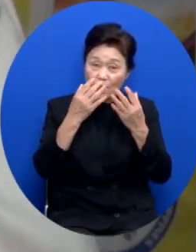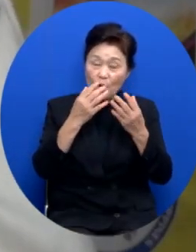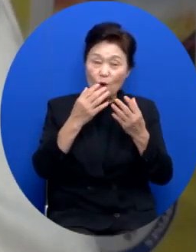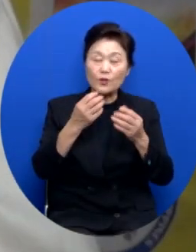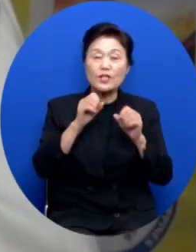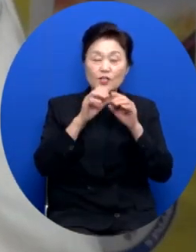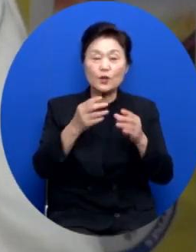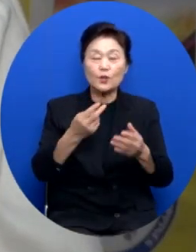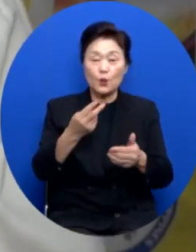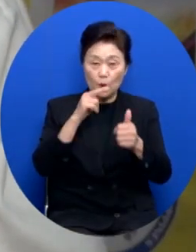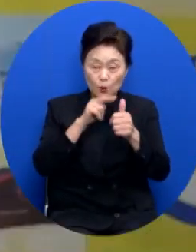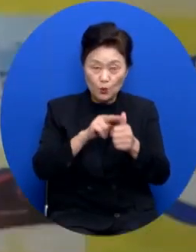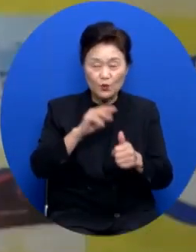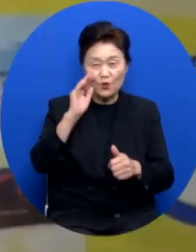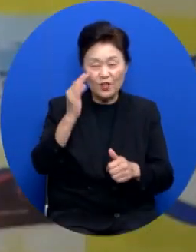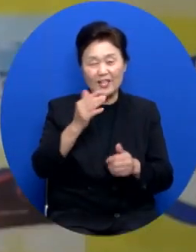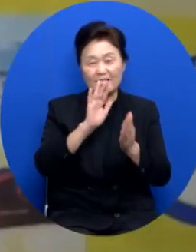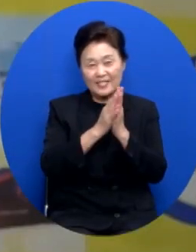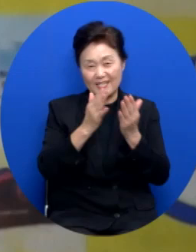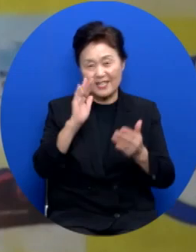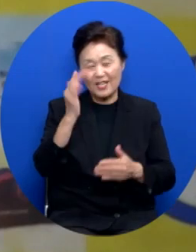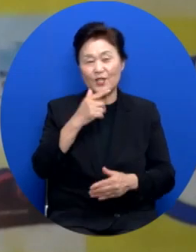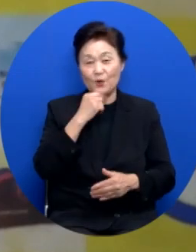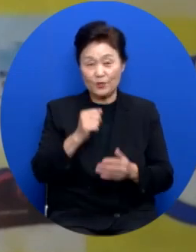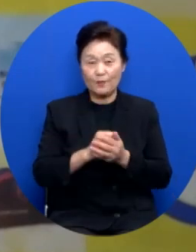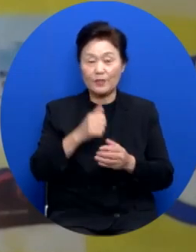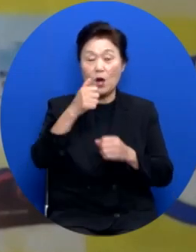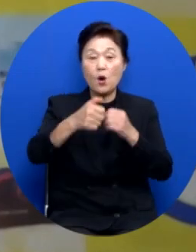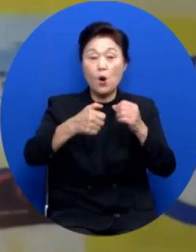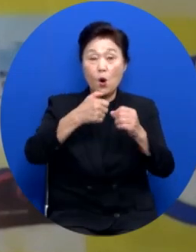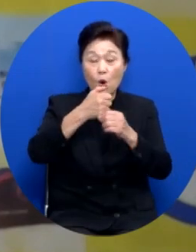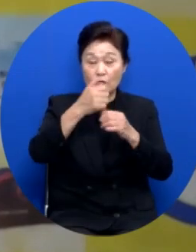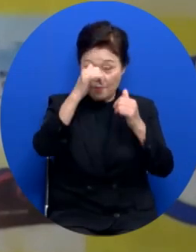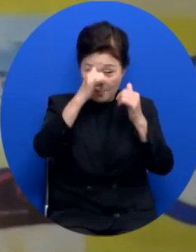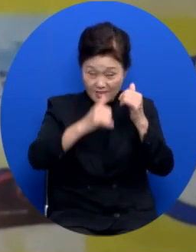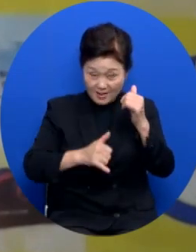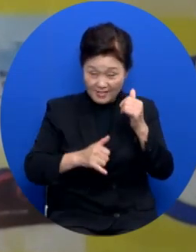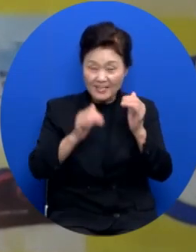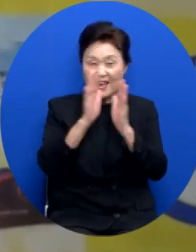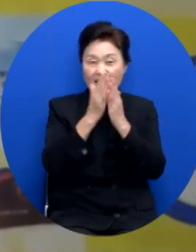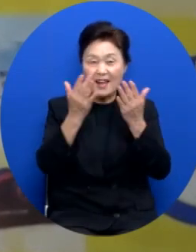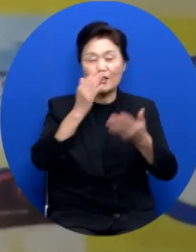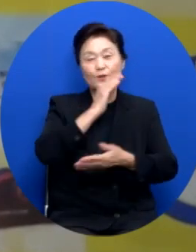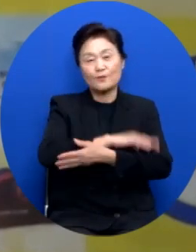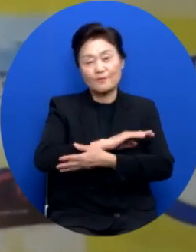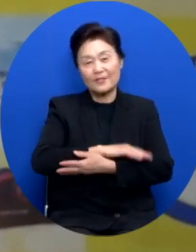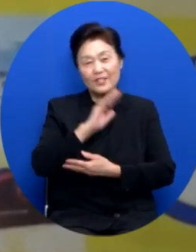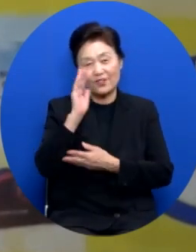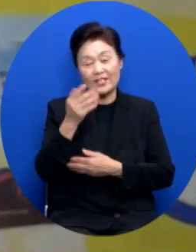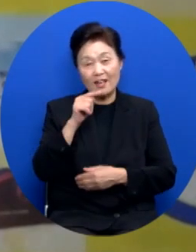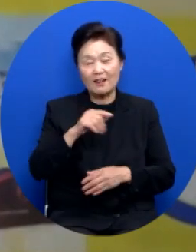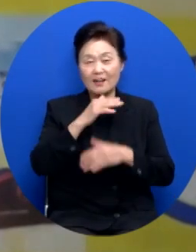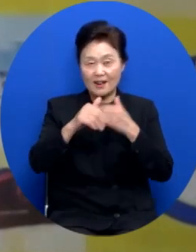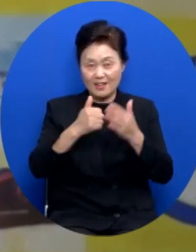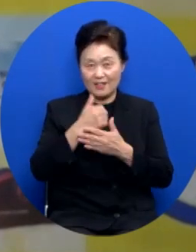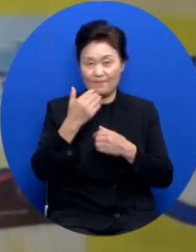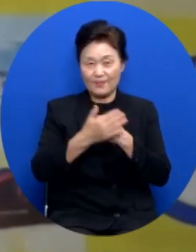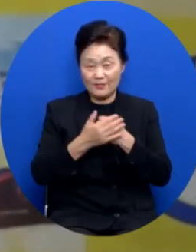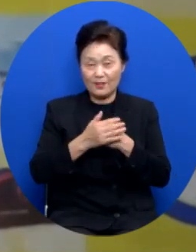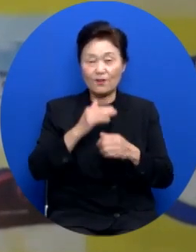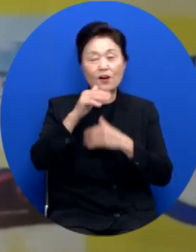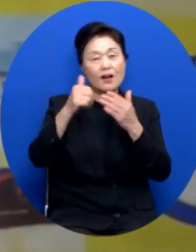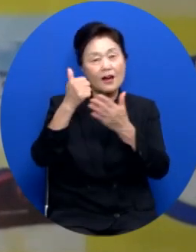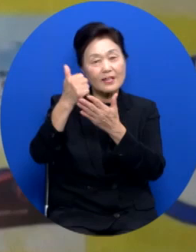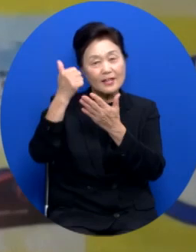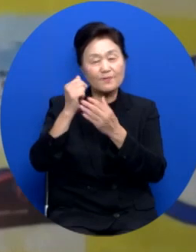책이 되었으면 하는 바람입니다. 50년 희년사를 출판하게 된 것은 정말로 하나님의 은혜이고 하나님께